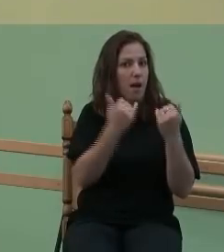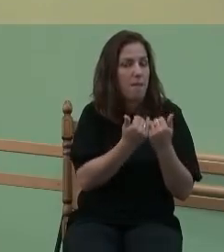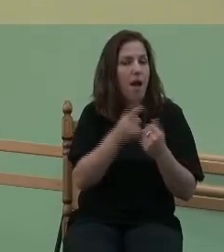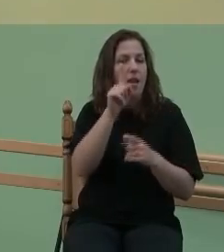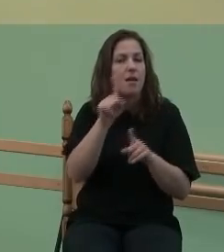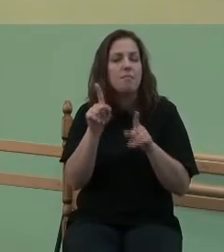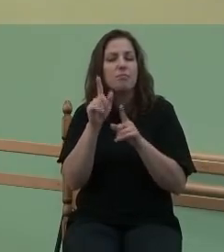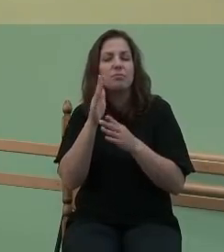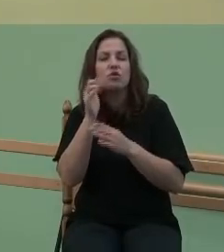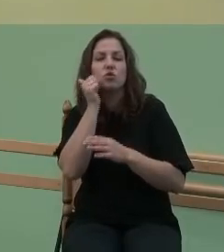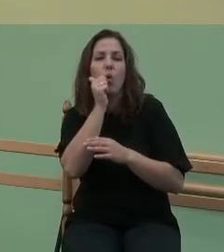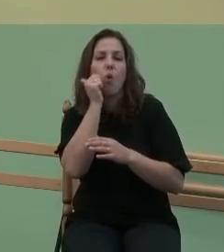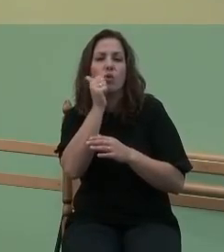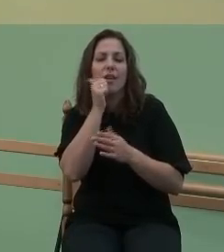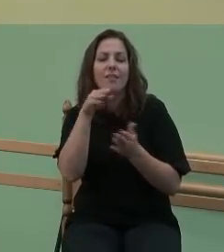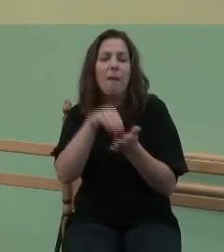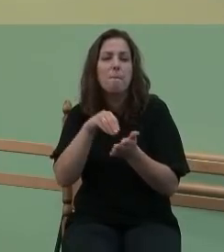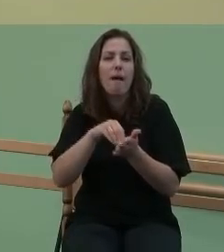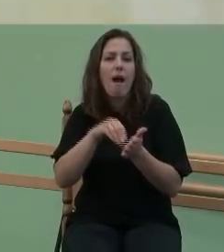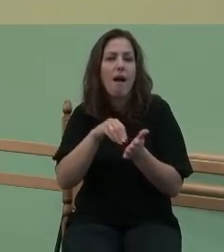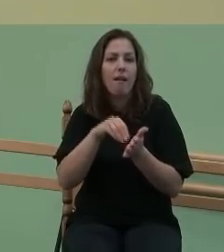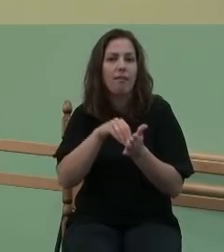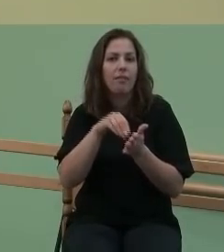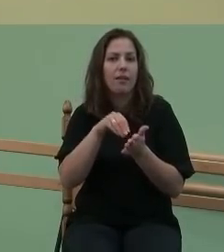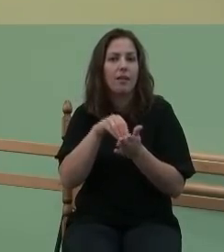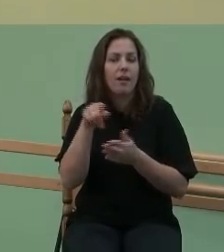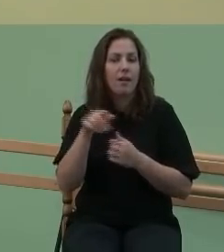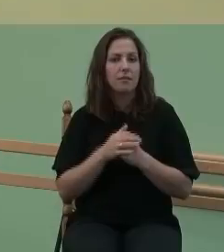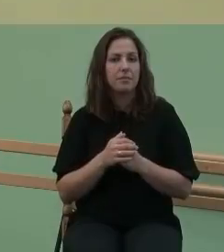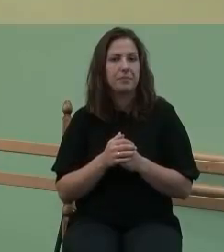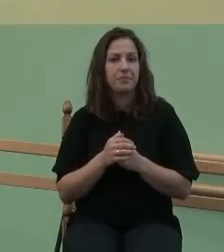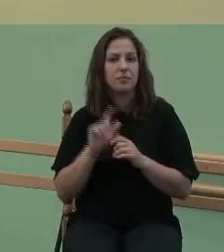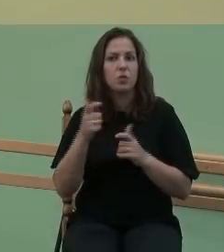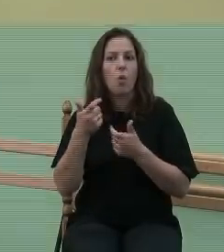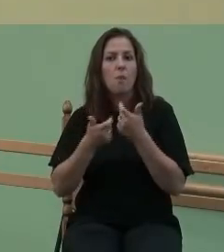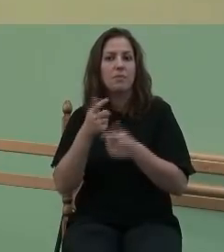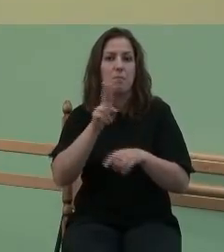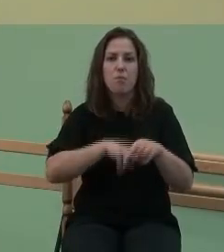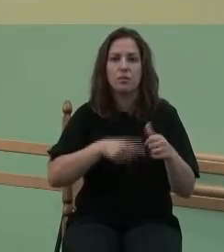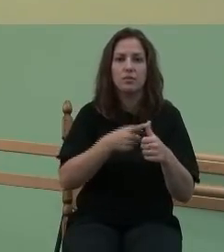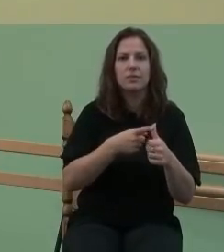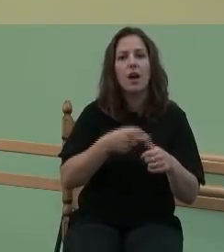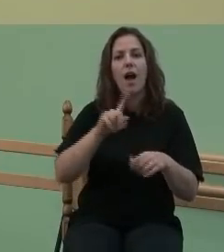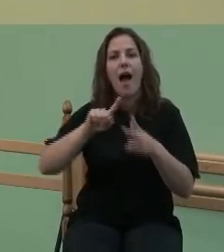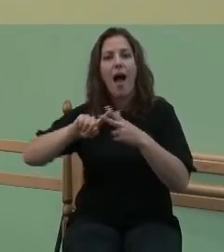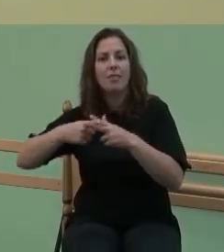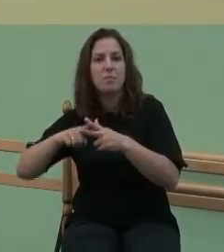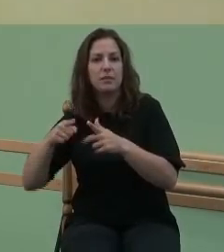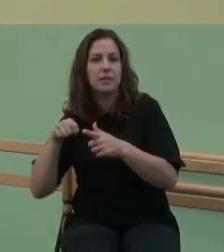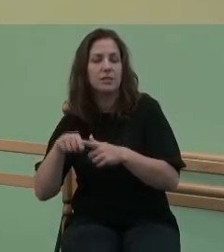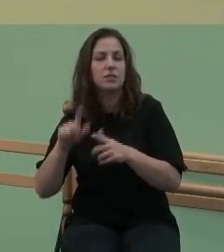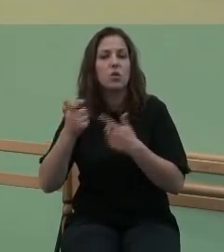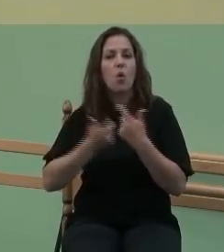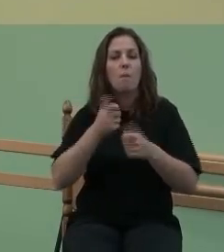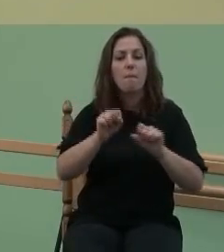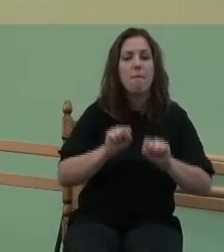ale przez codzienną praktykę umów, tego, co robi policja, co robi administracja, co